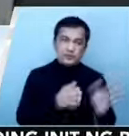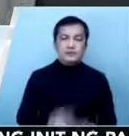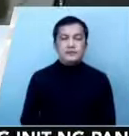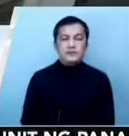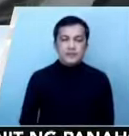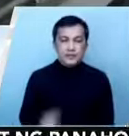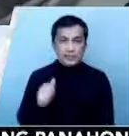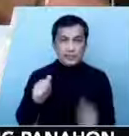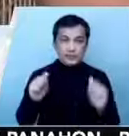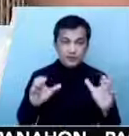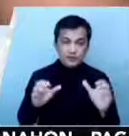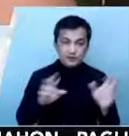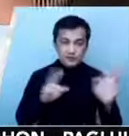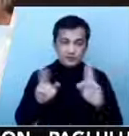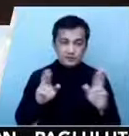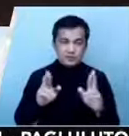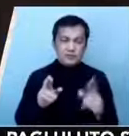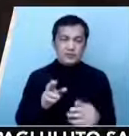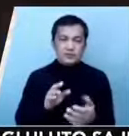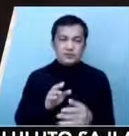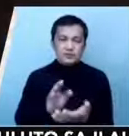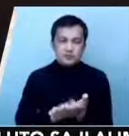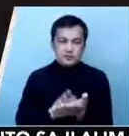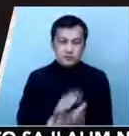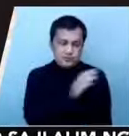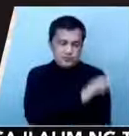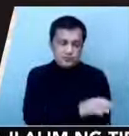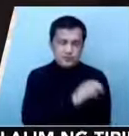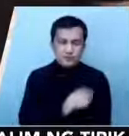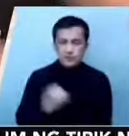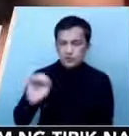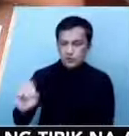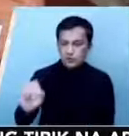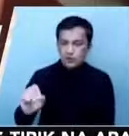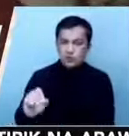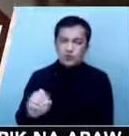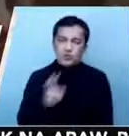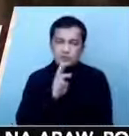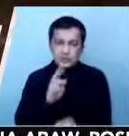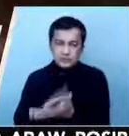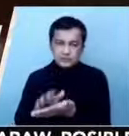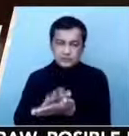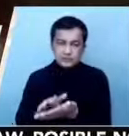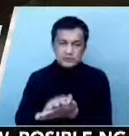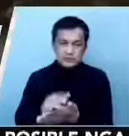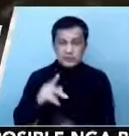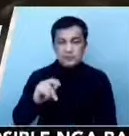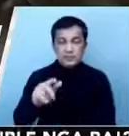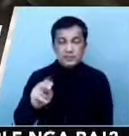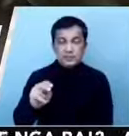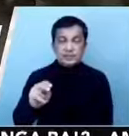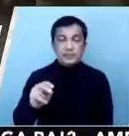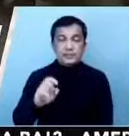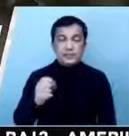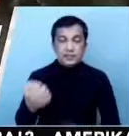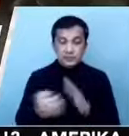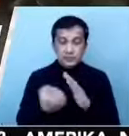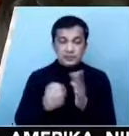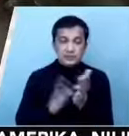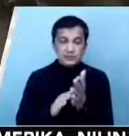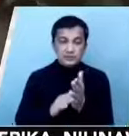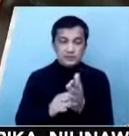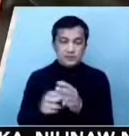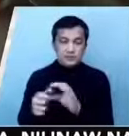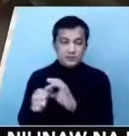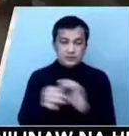nakahandang school clinic. May sariling water filtration system itong Palanan Elementary School at nakakabit dyan itong water